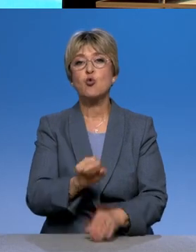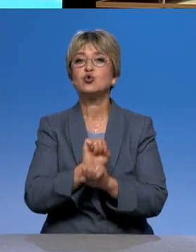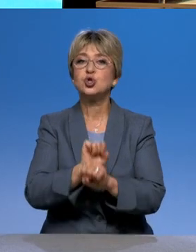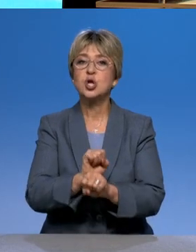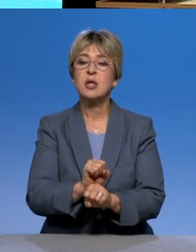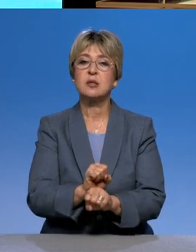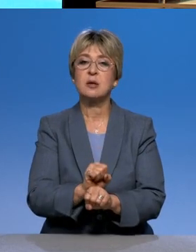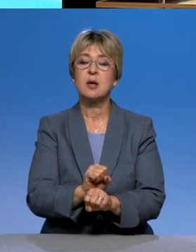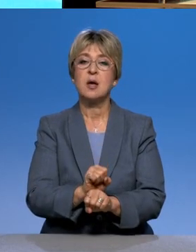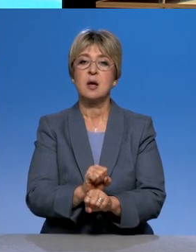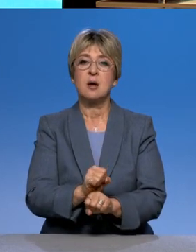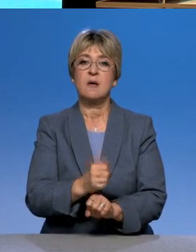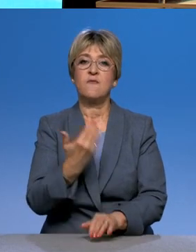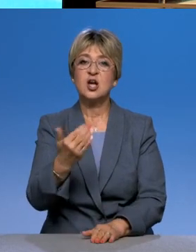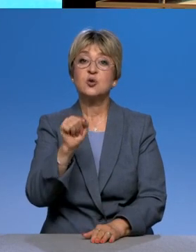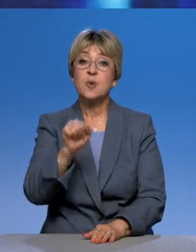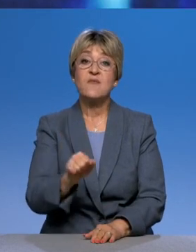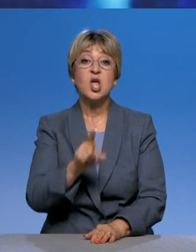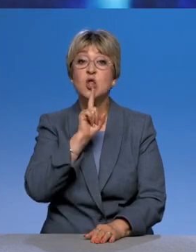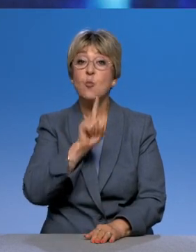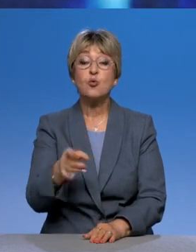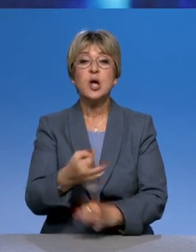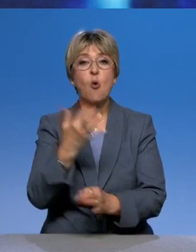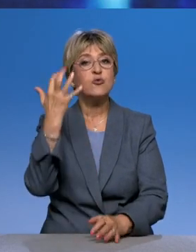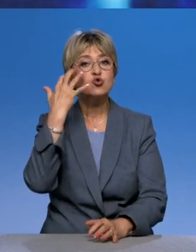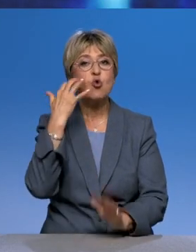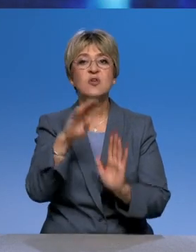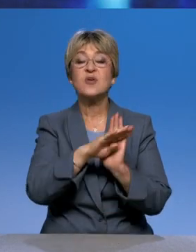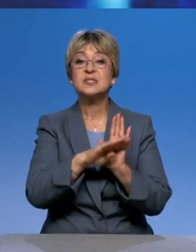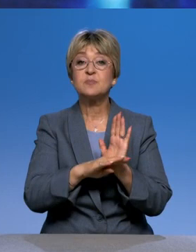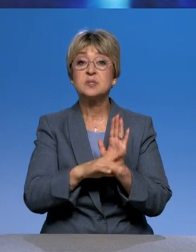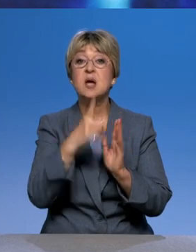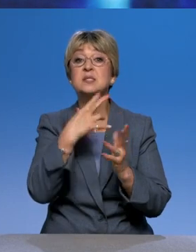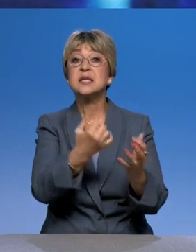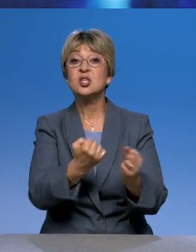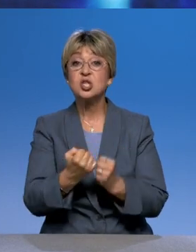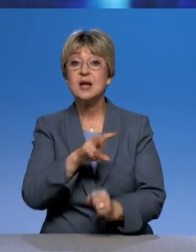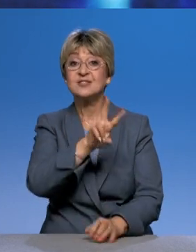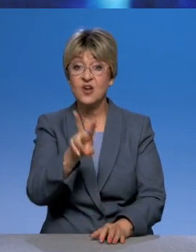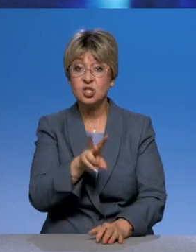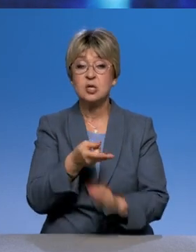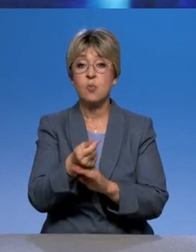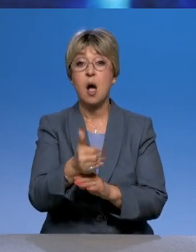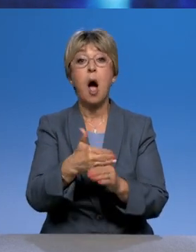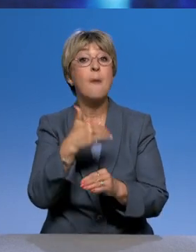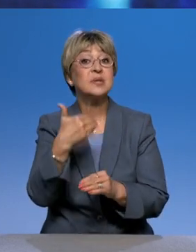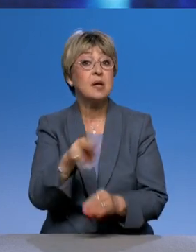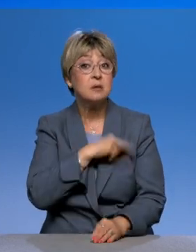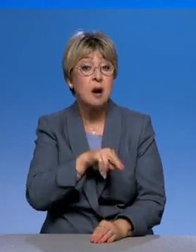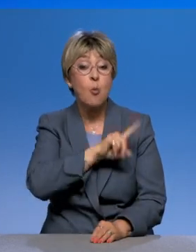И тогда уже не будет никакого черного списка, ничего. Вы задержались на 2 часа, вам заплатили. Вы опоздали на работу на